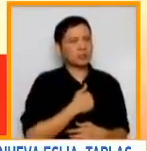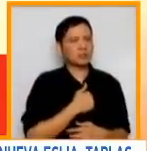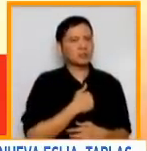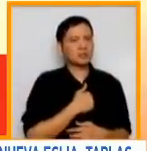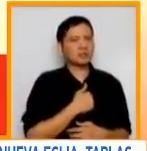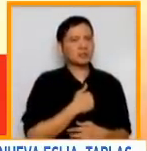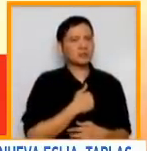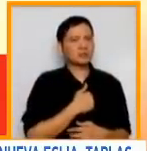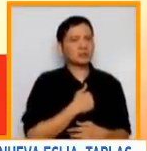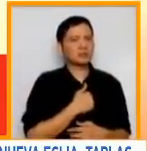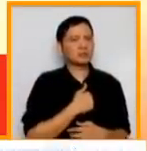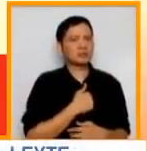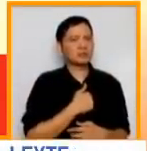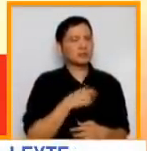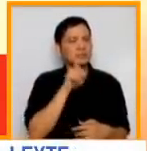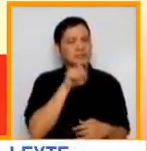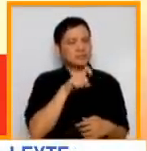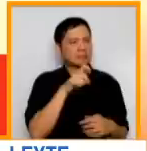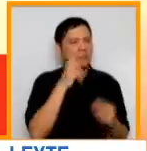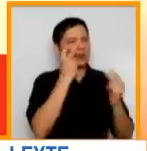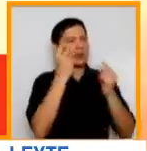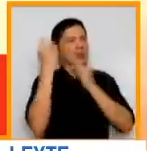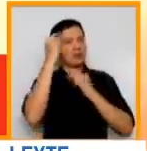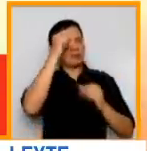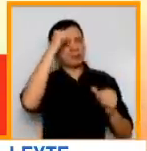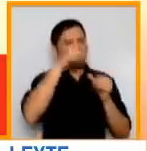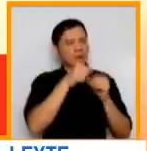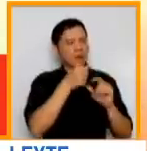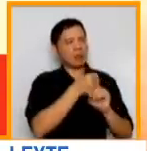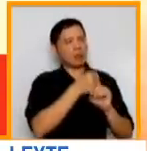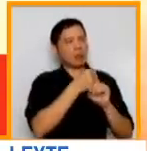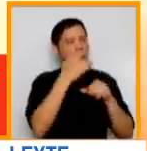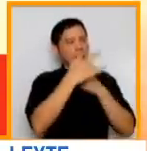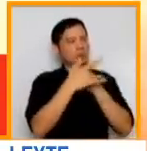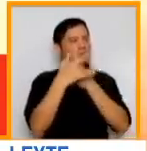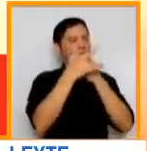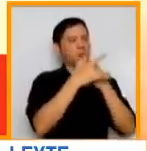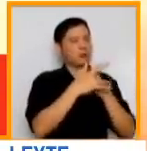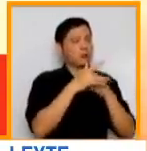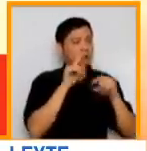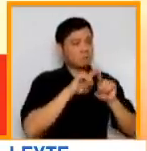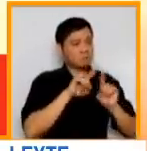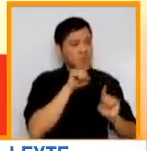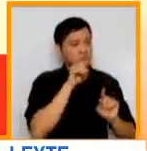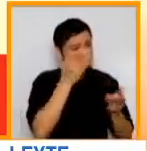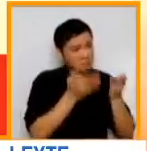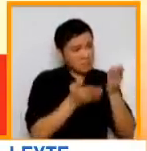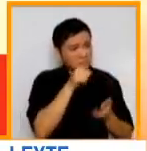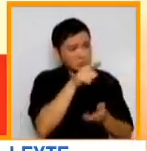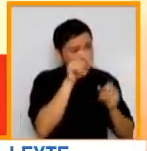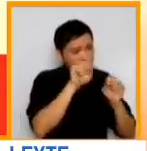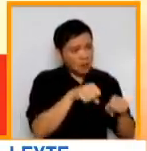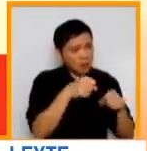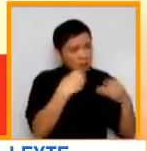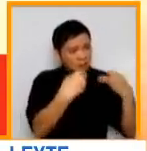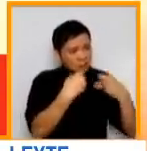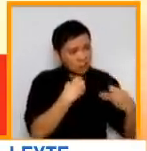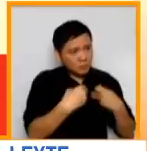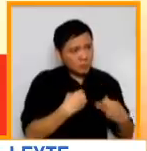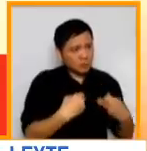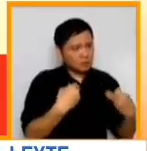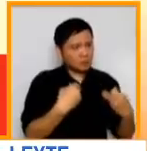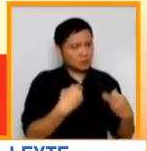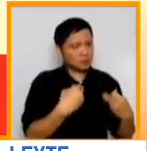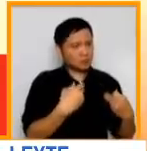balikan yung mga pangyayari. Pero baka may mga maalala ho kayo na maaari niyong maikwento po sa amin bago ho bumagsak ito pong sinasakyan